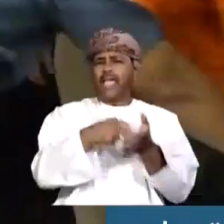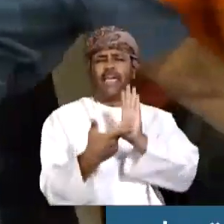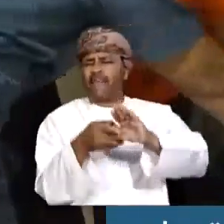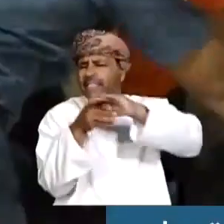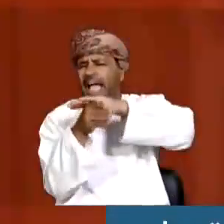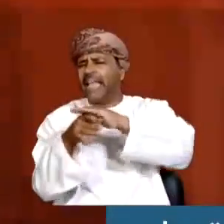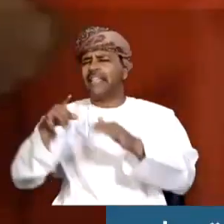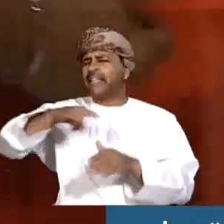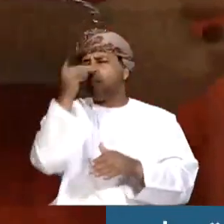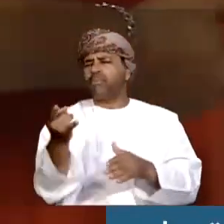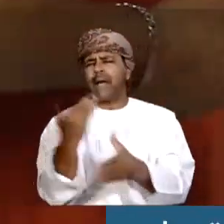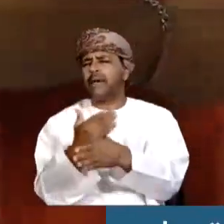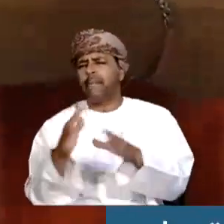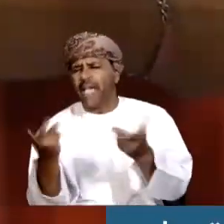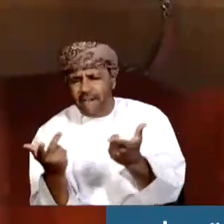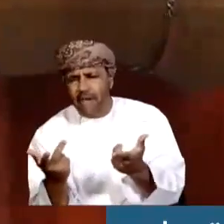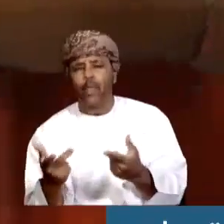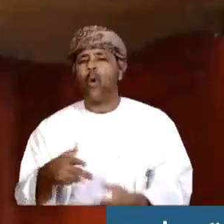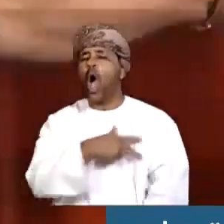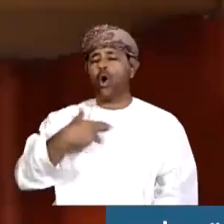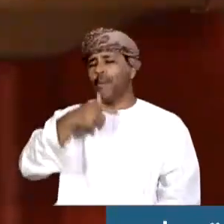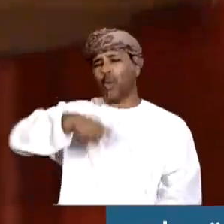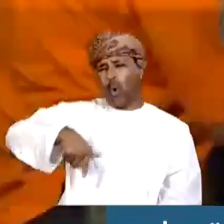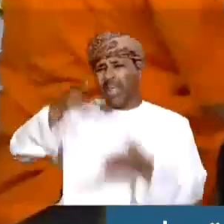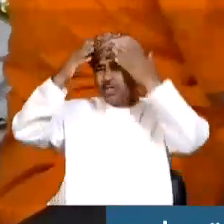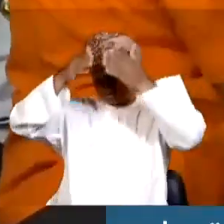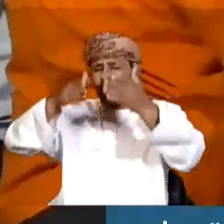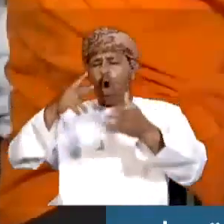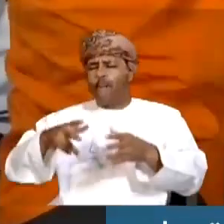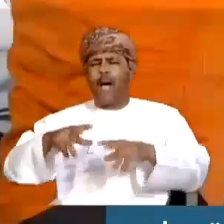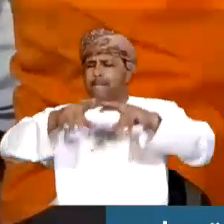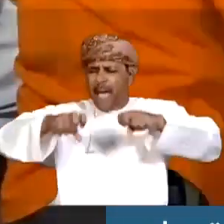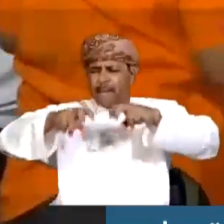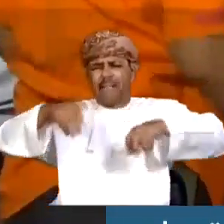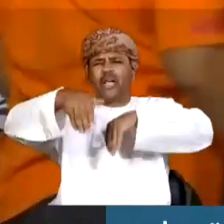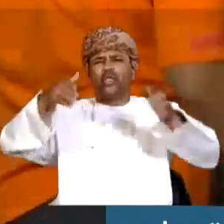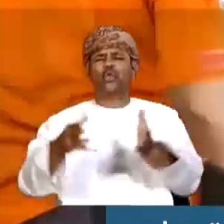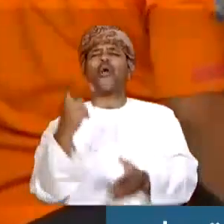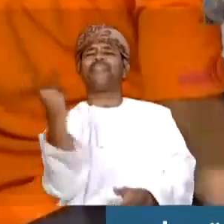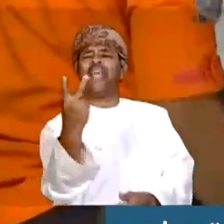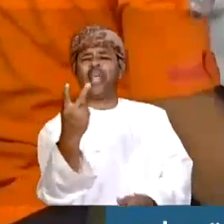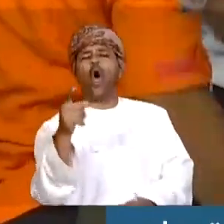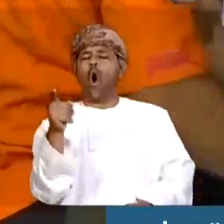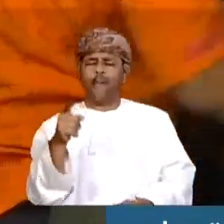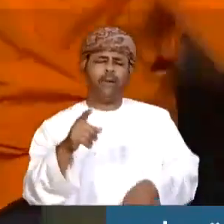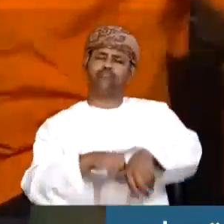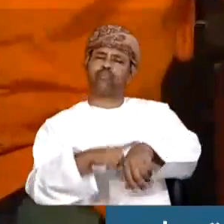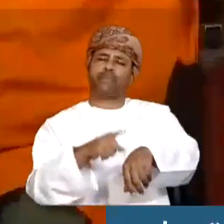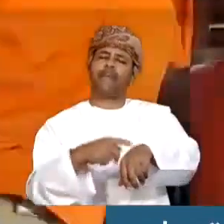متن الطائرة. وتقول السلطات إن تفريغ البيانات من الصندوقين الأسودين قد